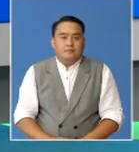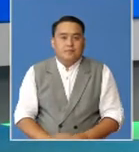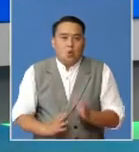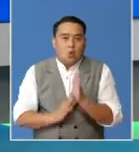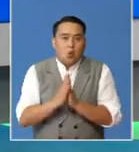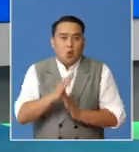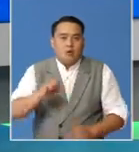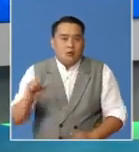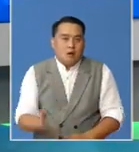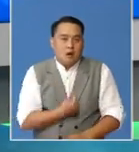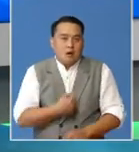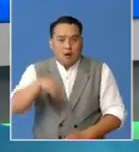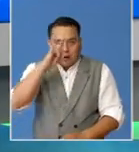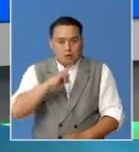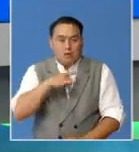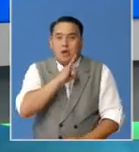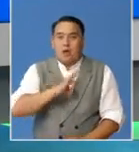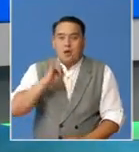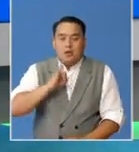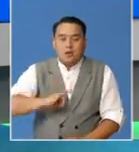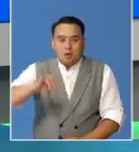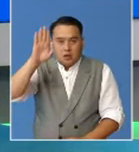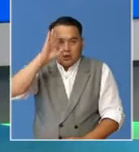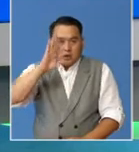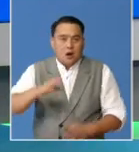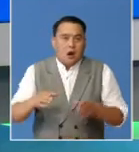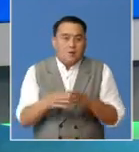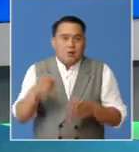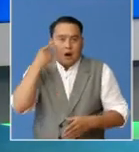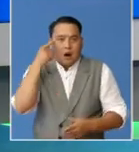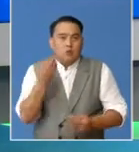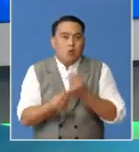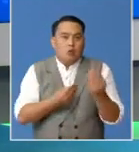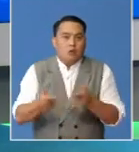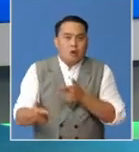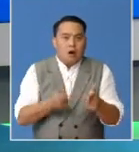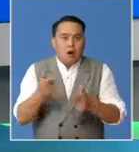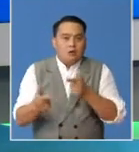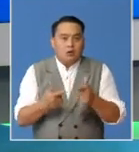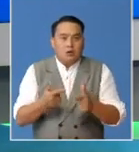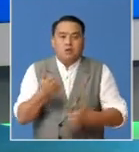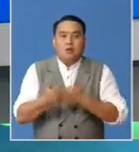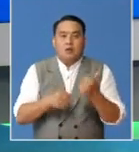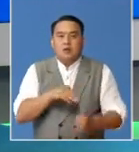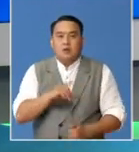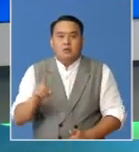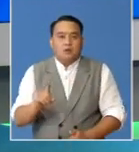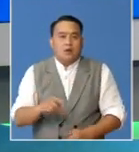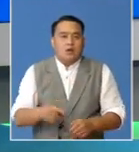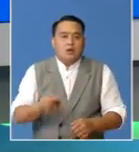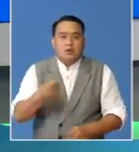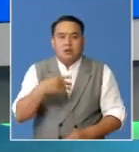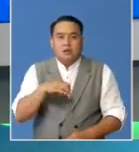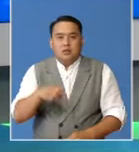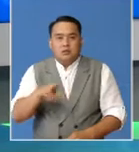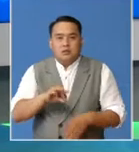Көгалда хоккейден Қазақстанның әйелдер және ерлер құрама командасы Азия ойындарына қызу дайындалып жатыр. Дүбірлі жарыс тамыз айының ортасында Индонезияда